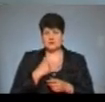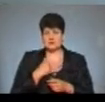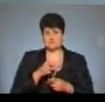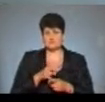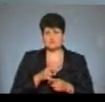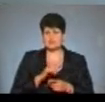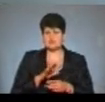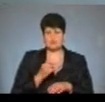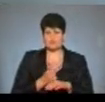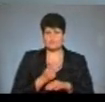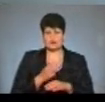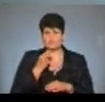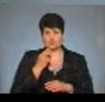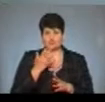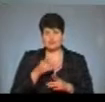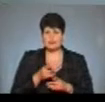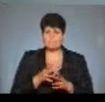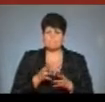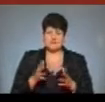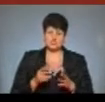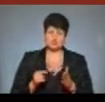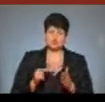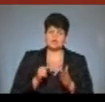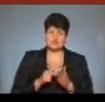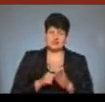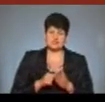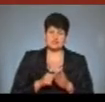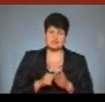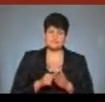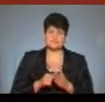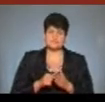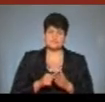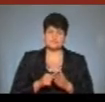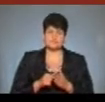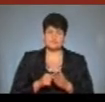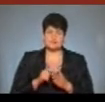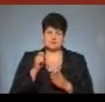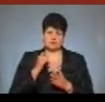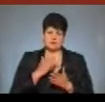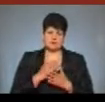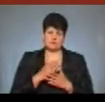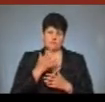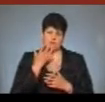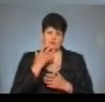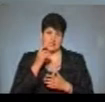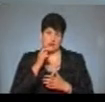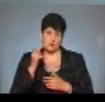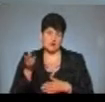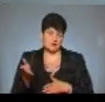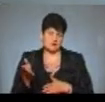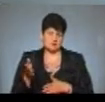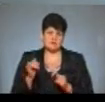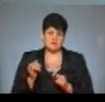практично не основний продукт. Це воно більше зосереджено, основні площі цибулі зосереджені в Південній Україні.